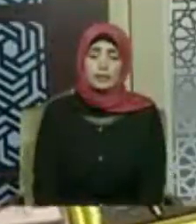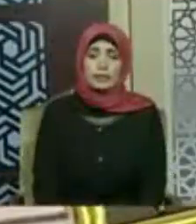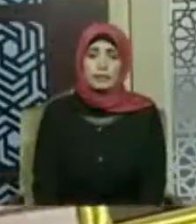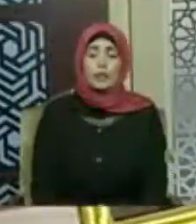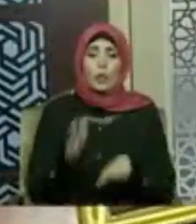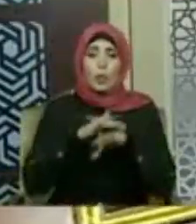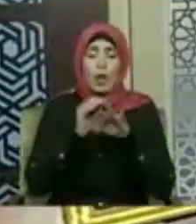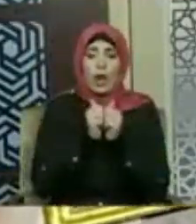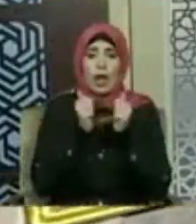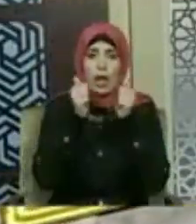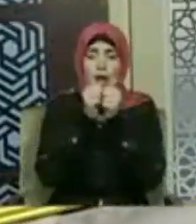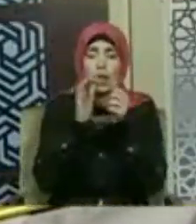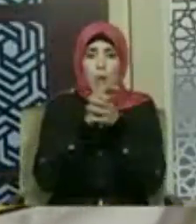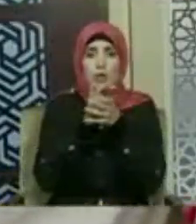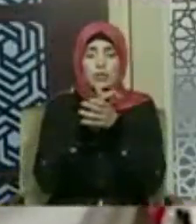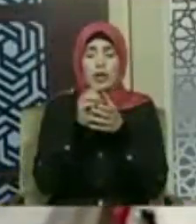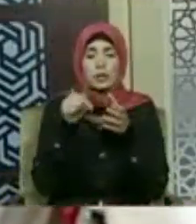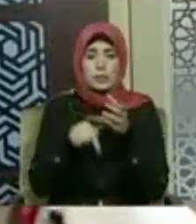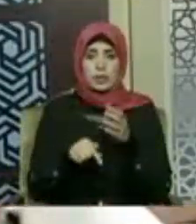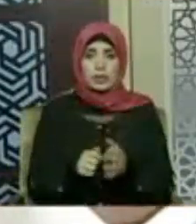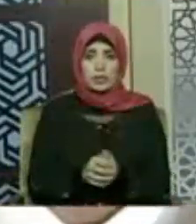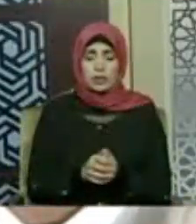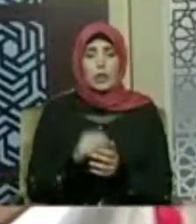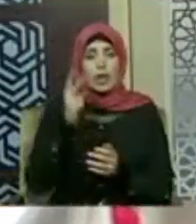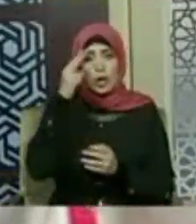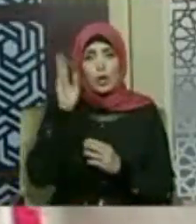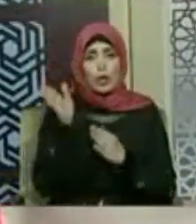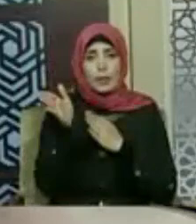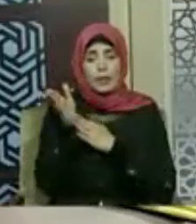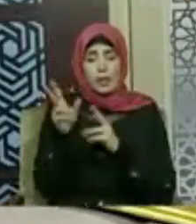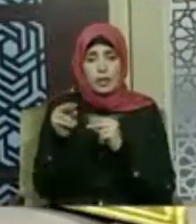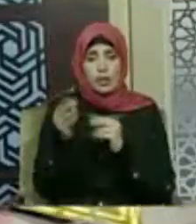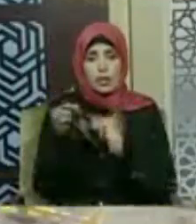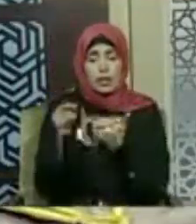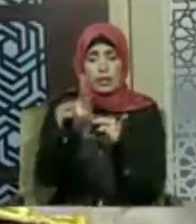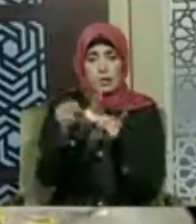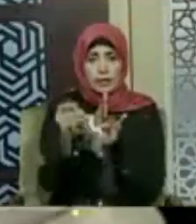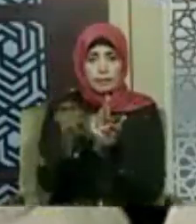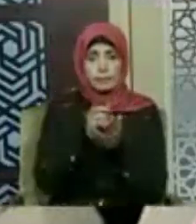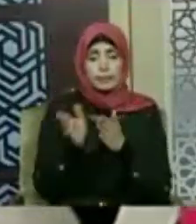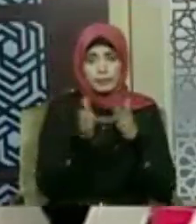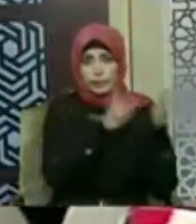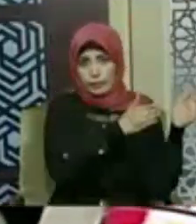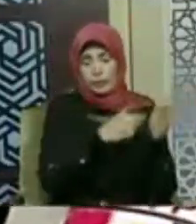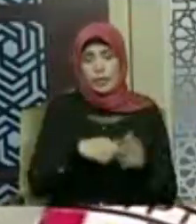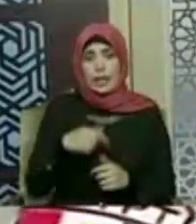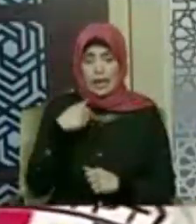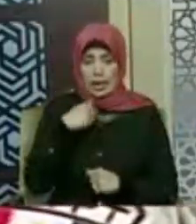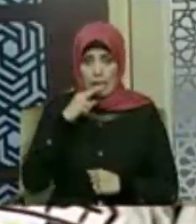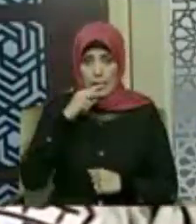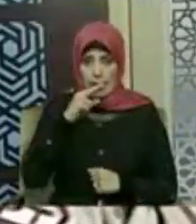وصحبه ومن اهتدى. عندما نتحدث عن بناء الدول